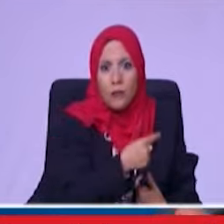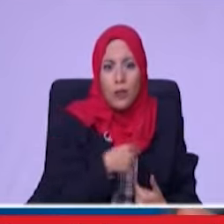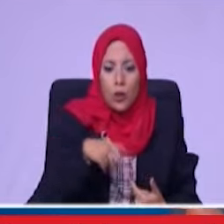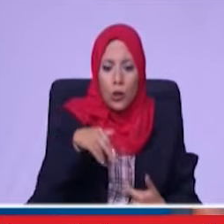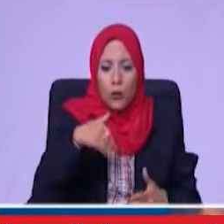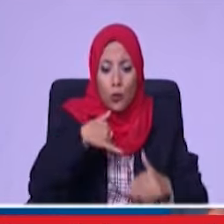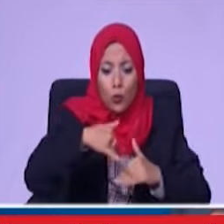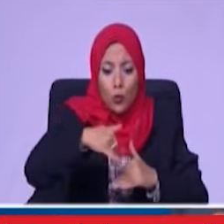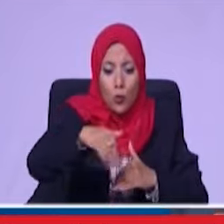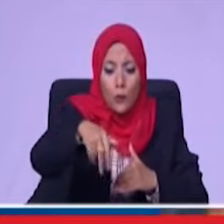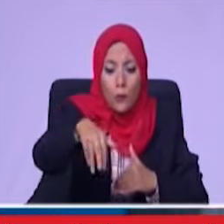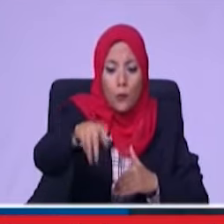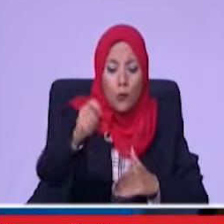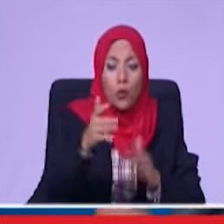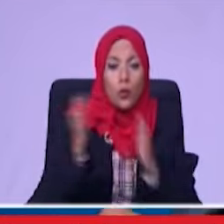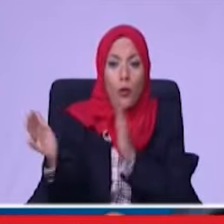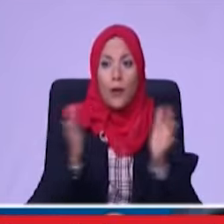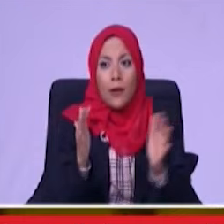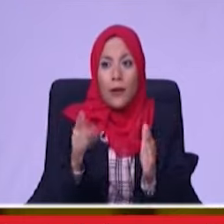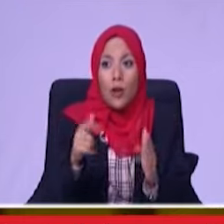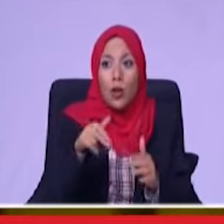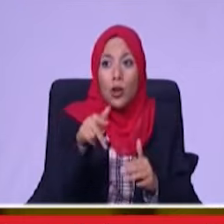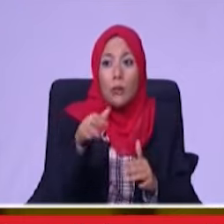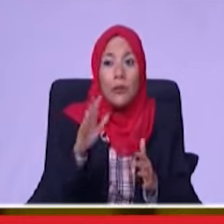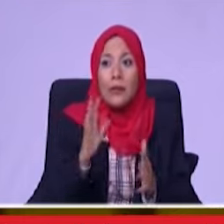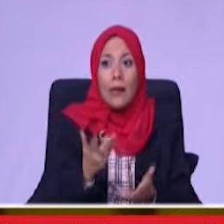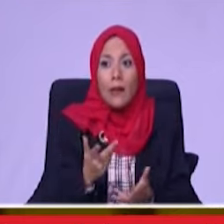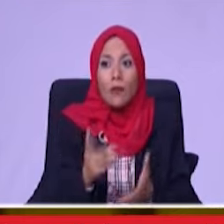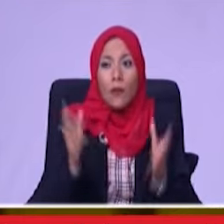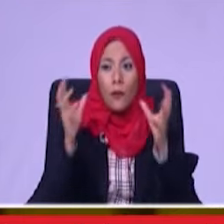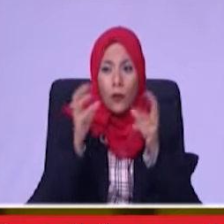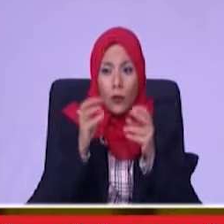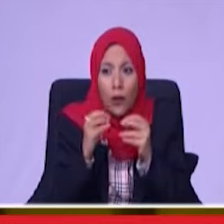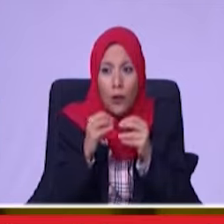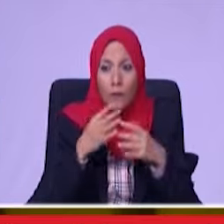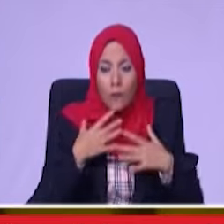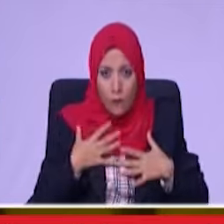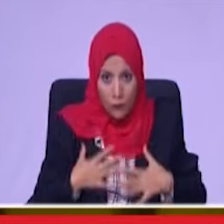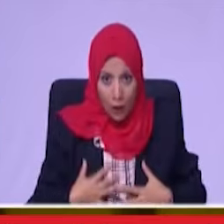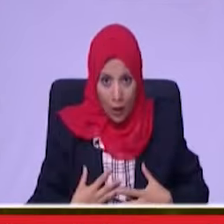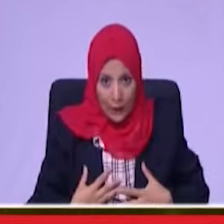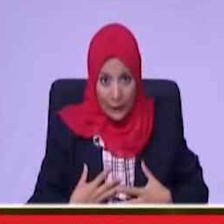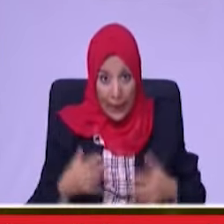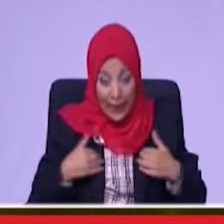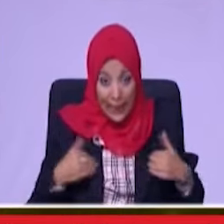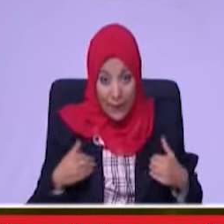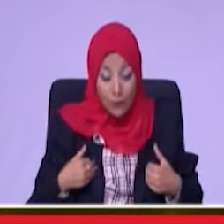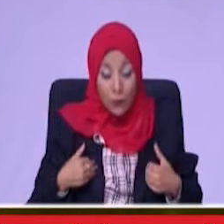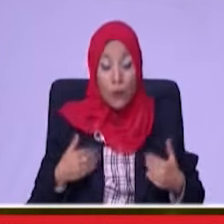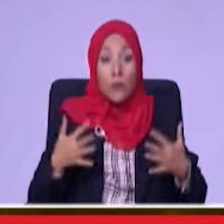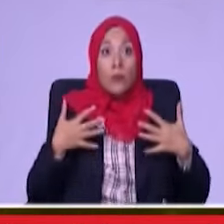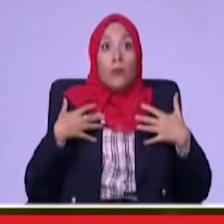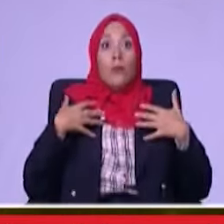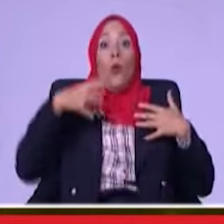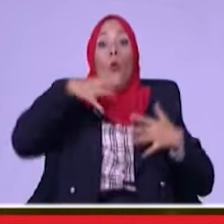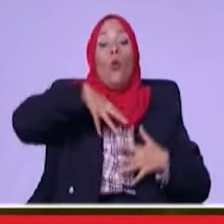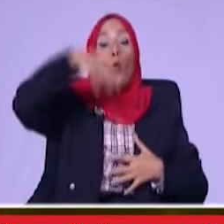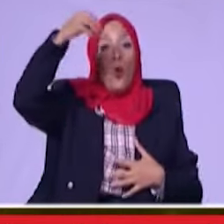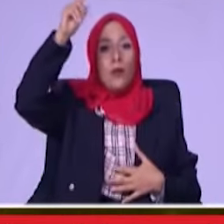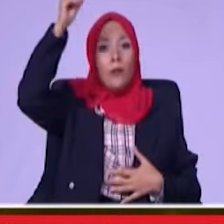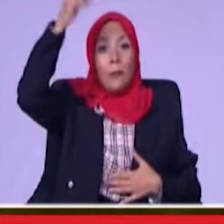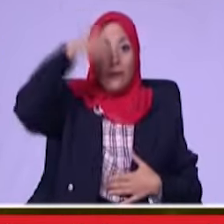تروح الجنة وأنا جنبك. بتمشي بقى إيه؟ جسمان وروح. أيوه طبعا، ما هو الجسم بقى بعث